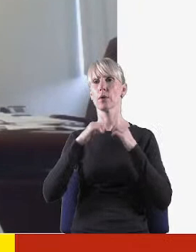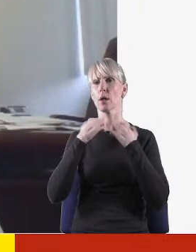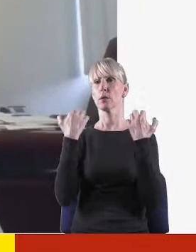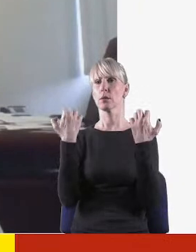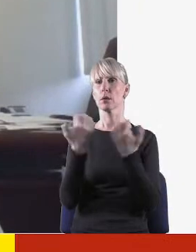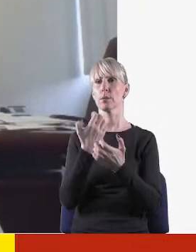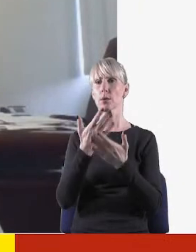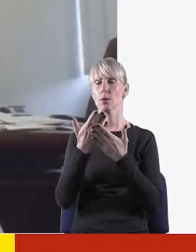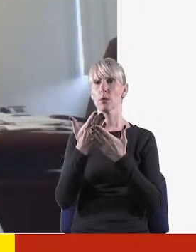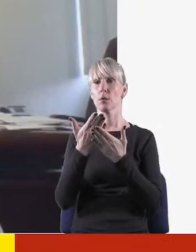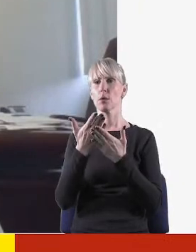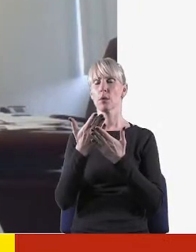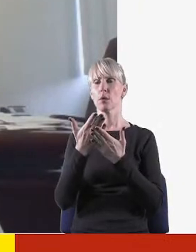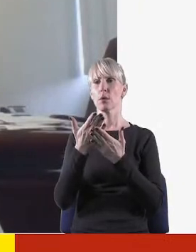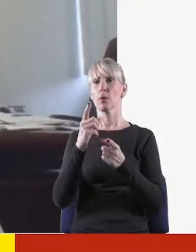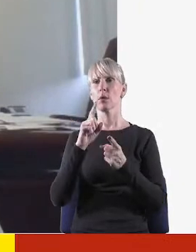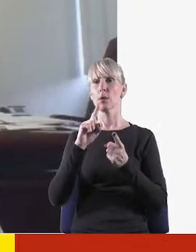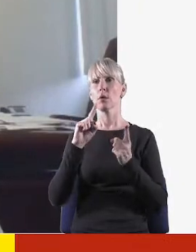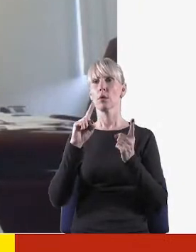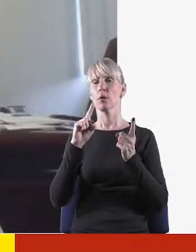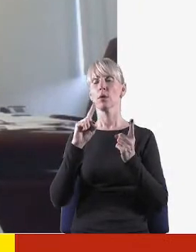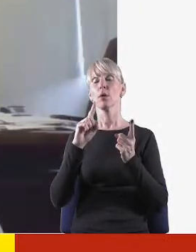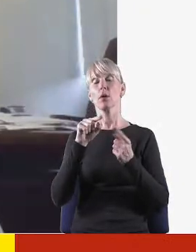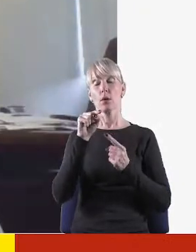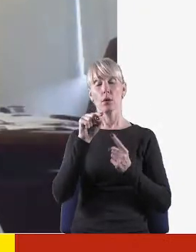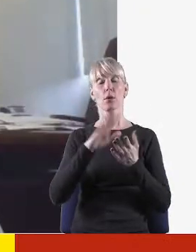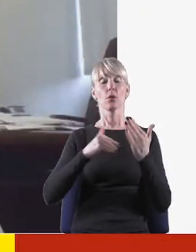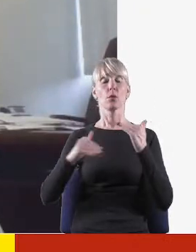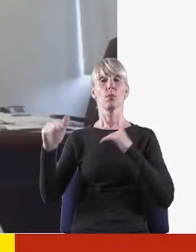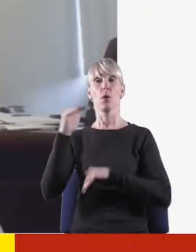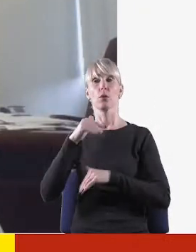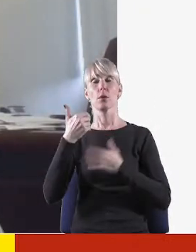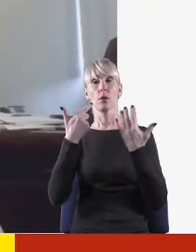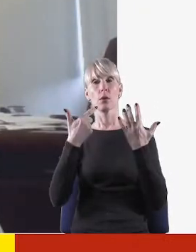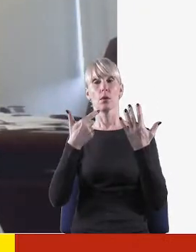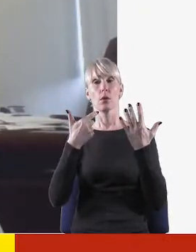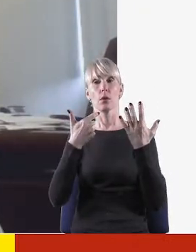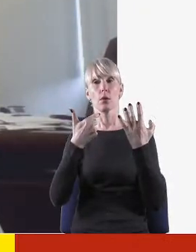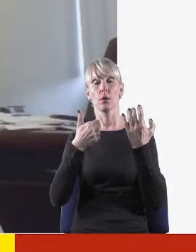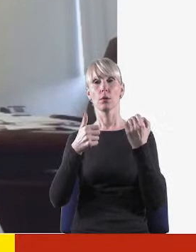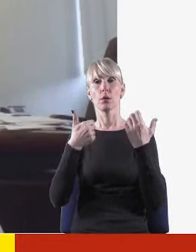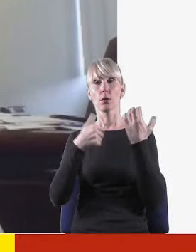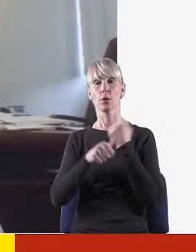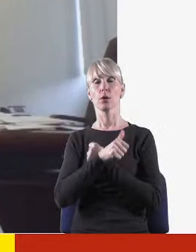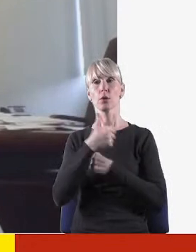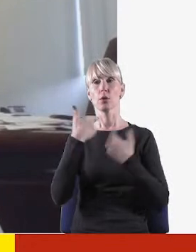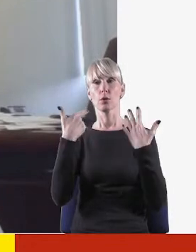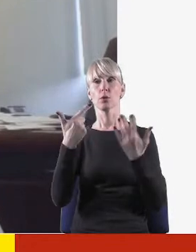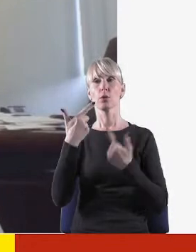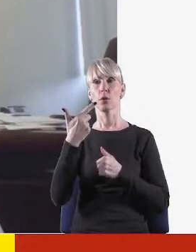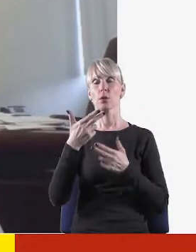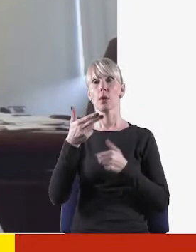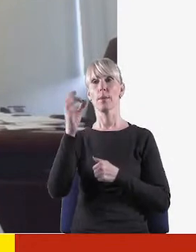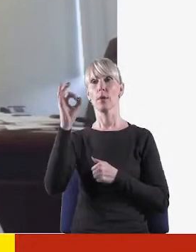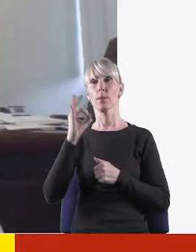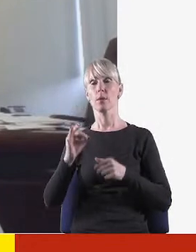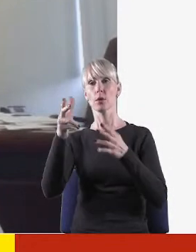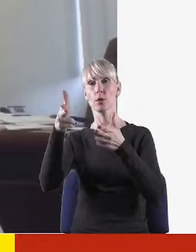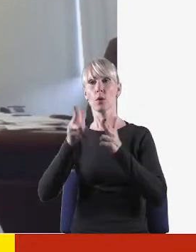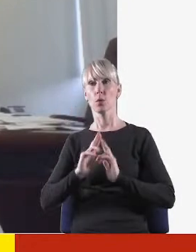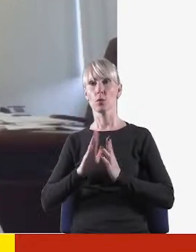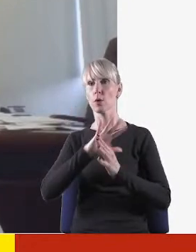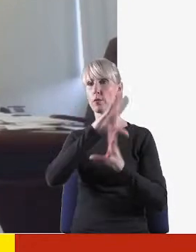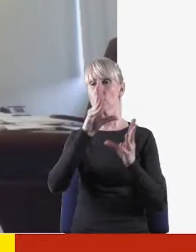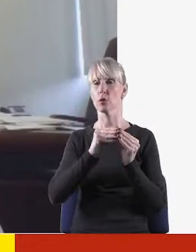województwa łódzkiego, co stanowi ponad 67% wszystkich łóżek covidowych w